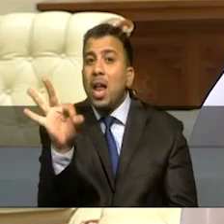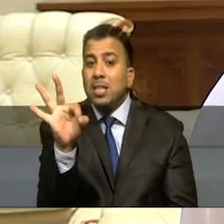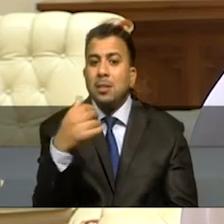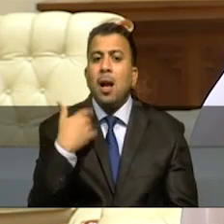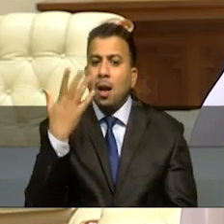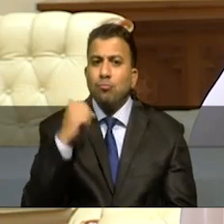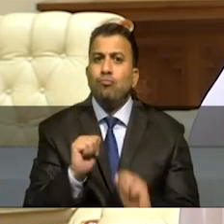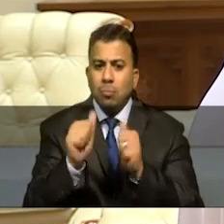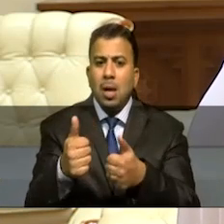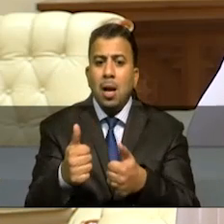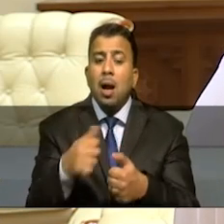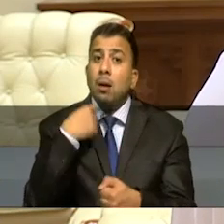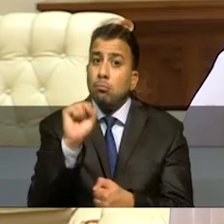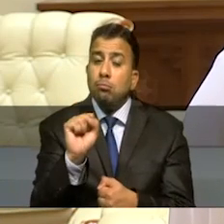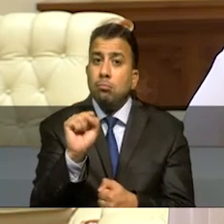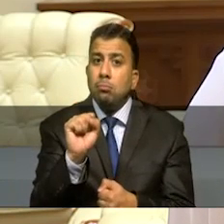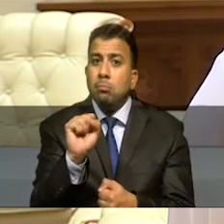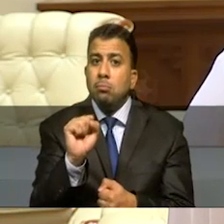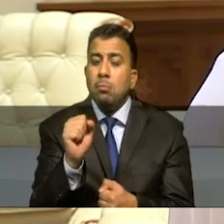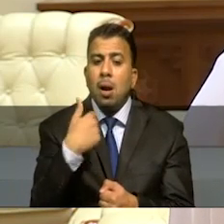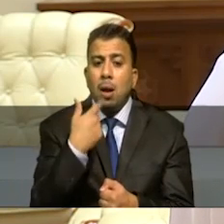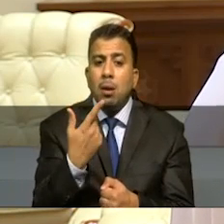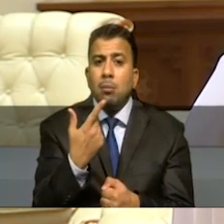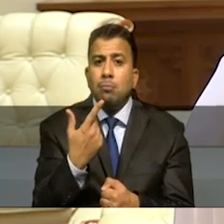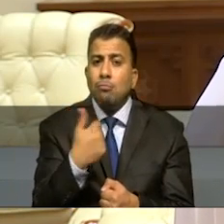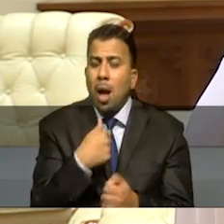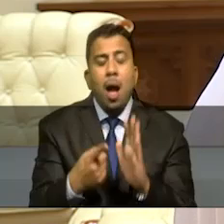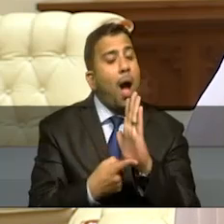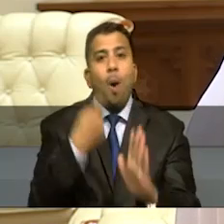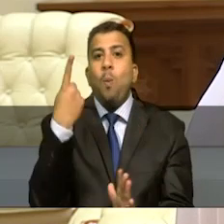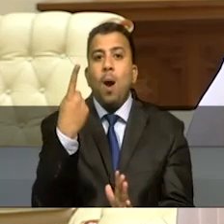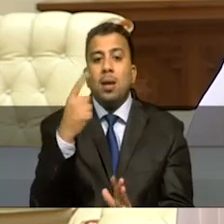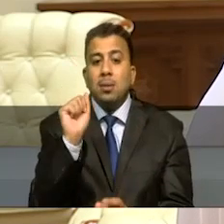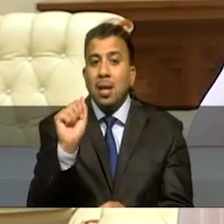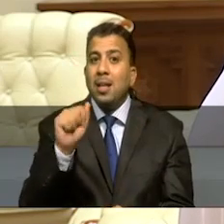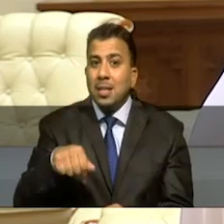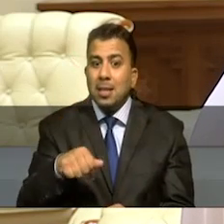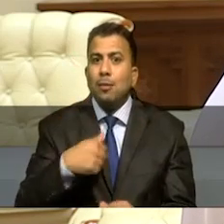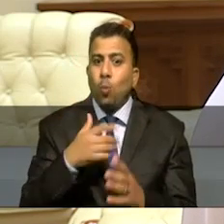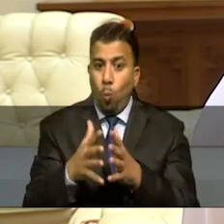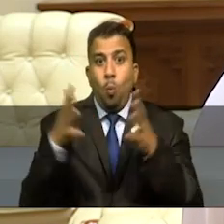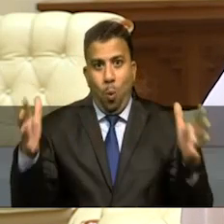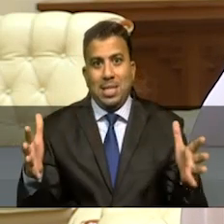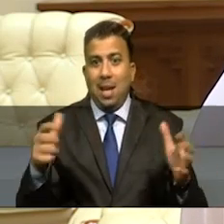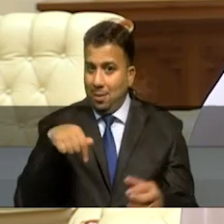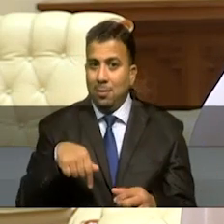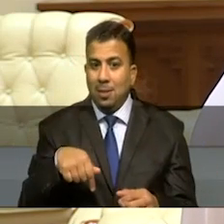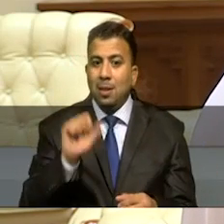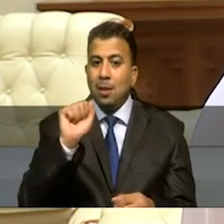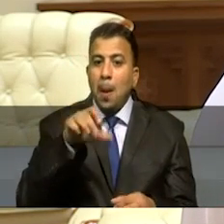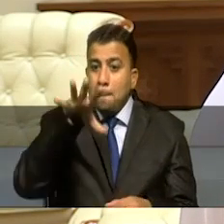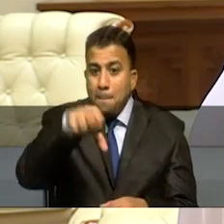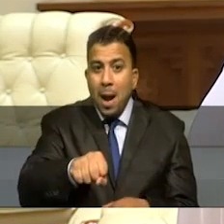كانت التجربة يعني نقول نحن التجربة الأولى، أما هذه التجربة وسعنا في